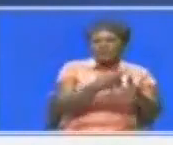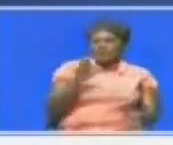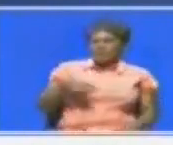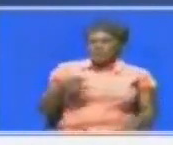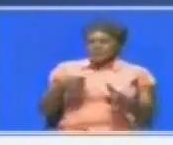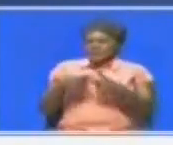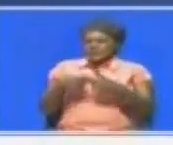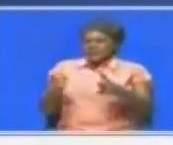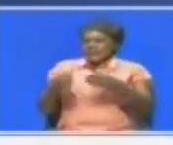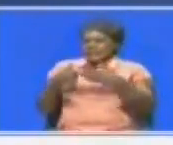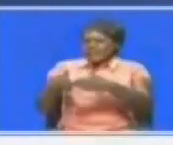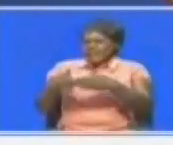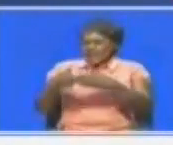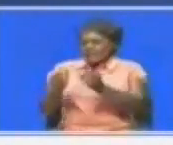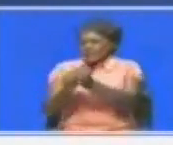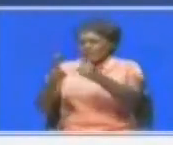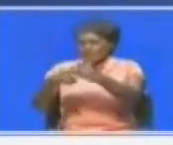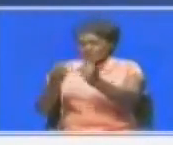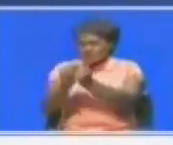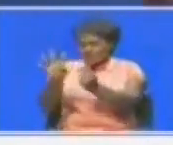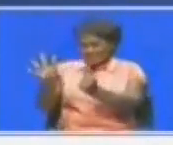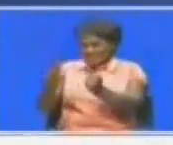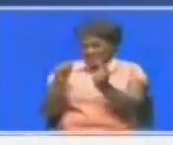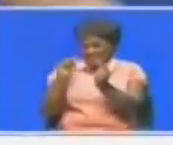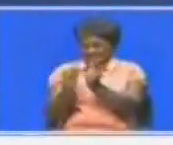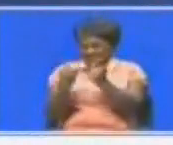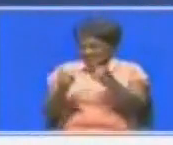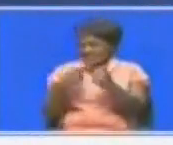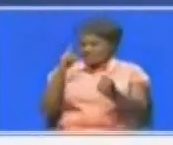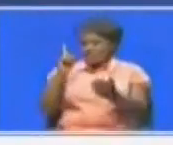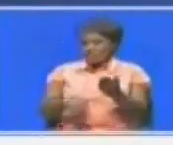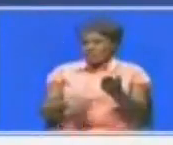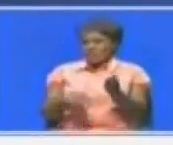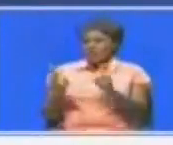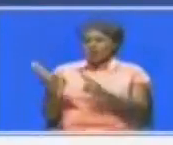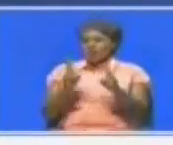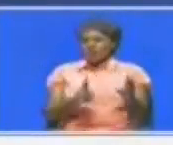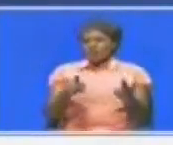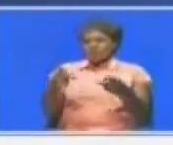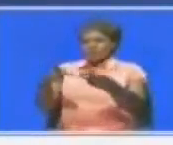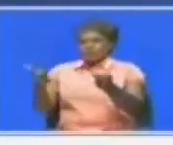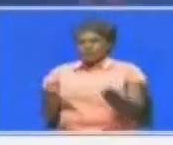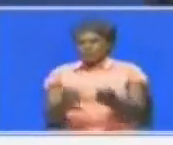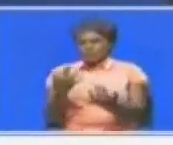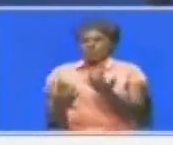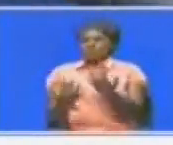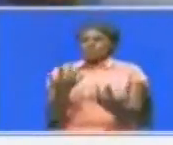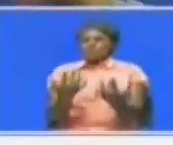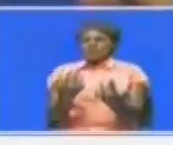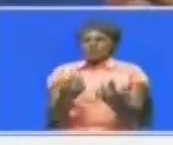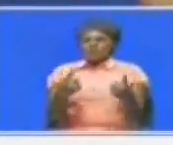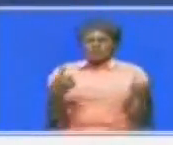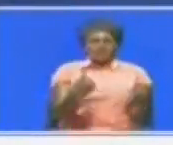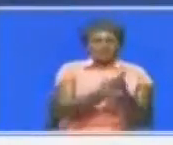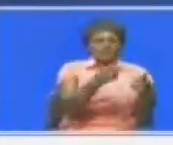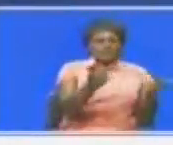anaanza sex akiwa 17, 14, 16. Utasema nini akianza kuoa? Yule amezoea hii sufuria lazima apike. Apike kwa ile nyungu,